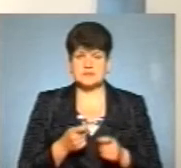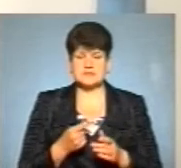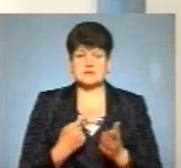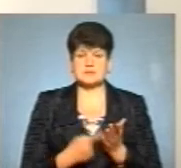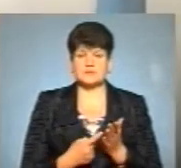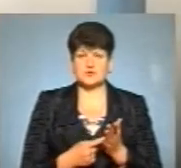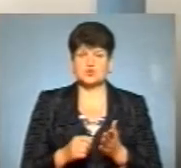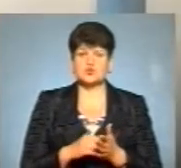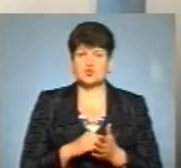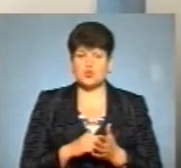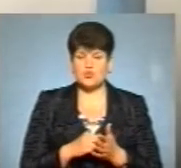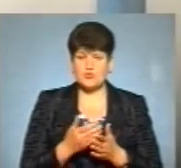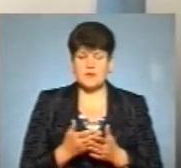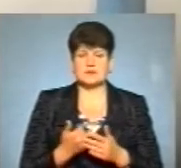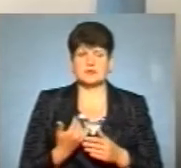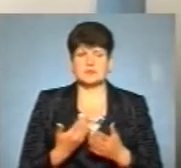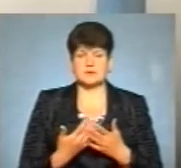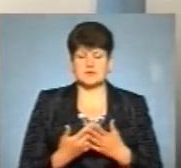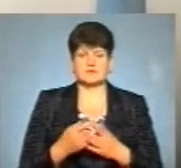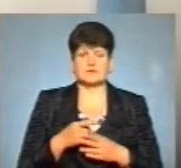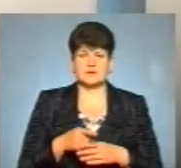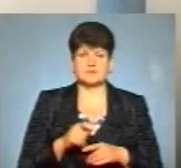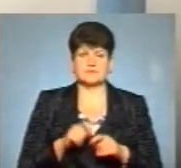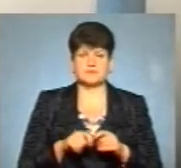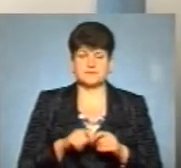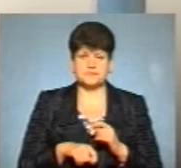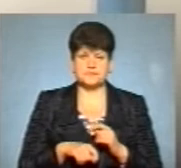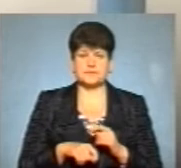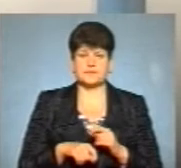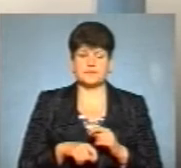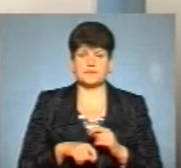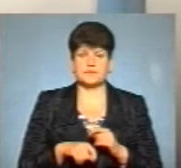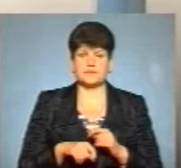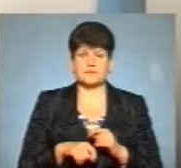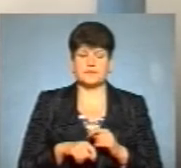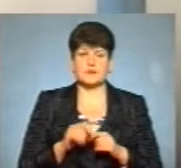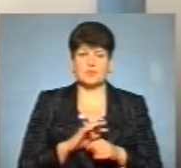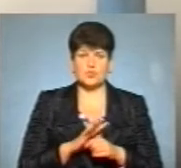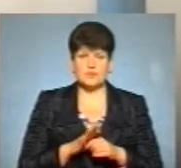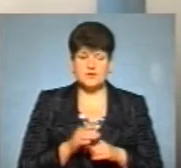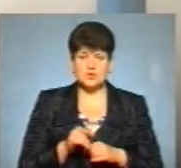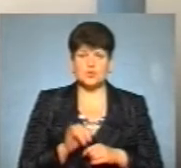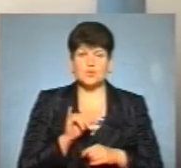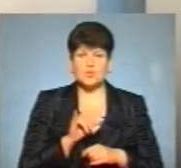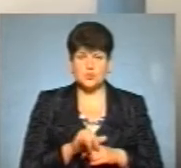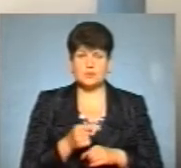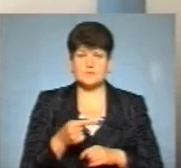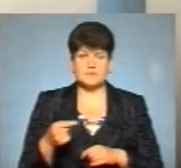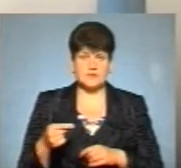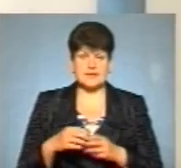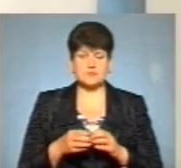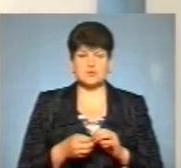підтверджуючий документ, скажімо, він прийшов це тестування по ковіду, так, і в нього негативний